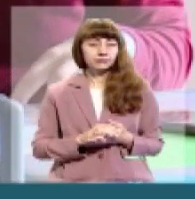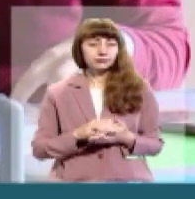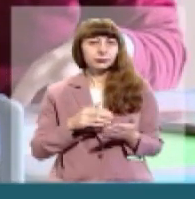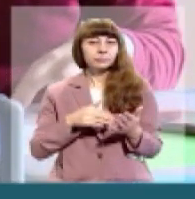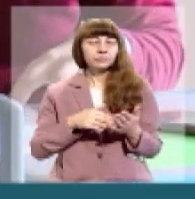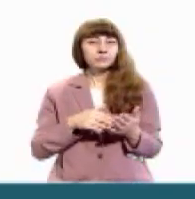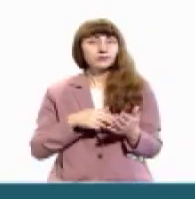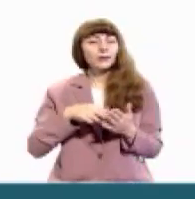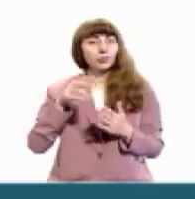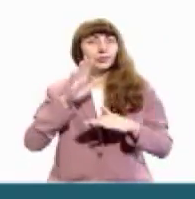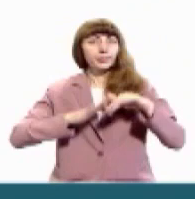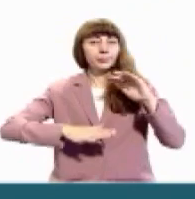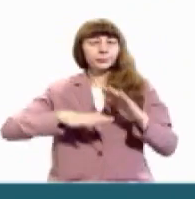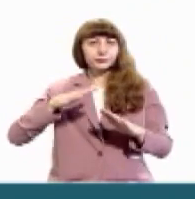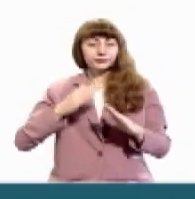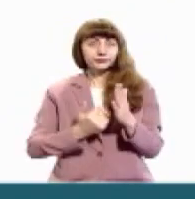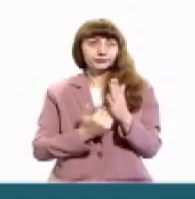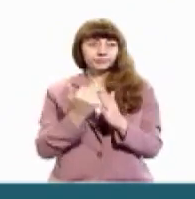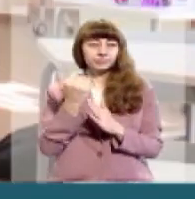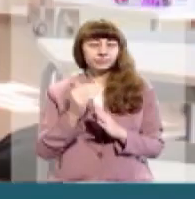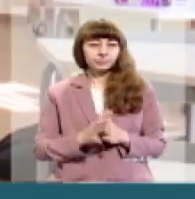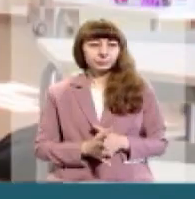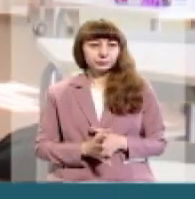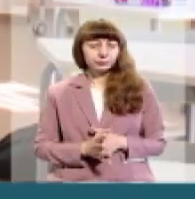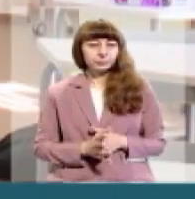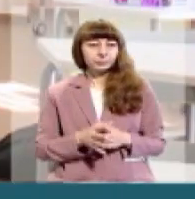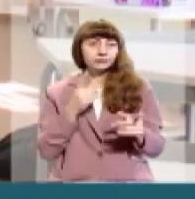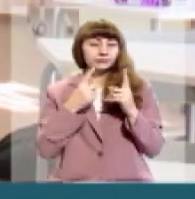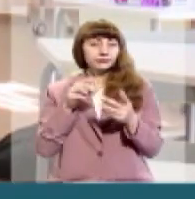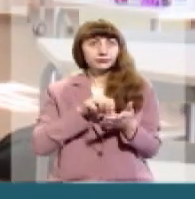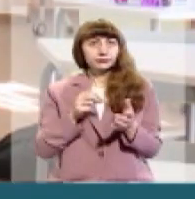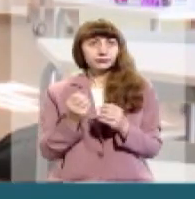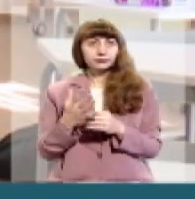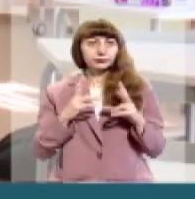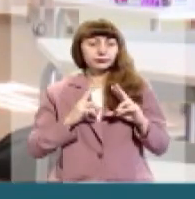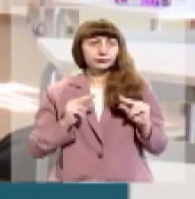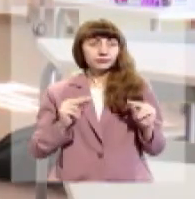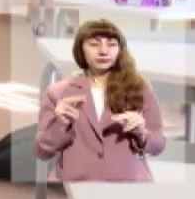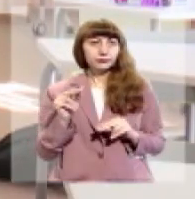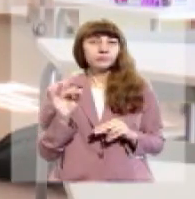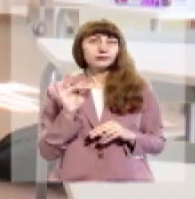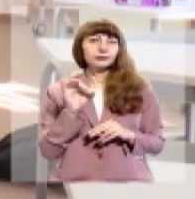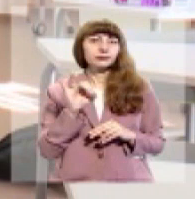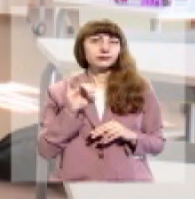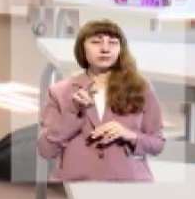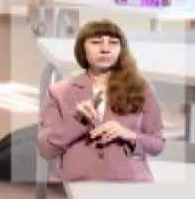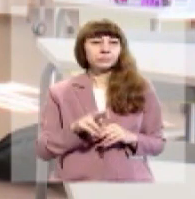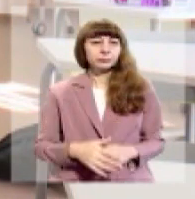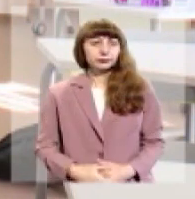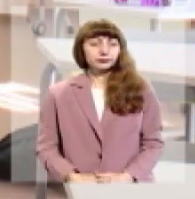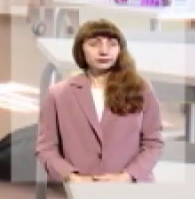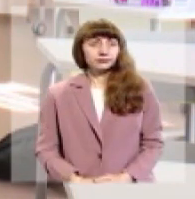тәсілдерді меңгеріп, көрнекі құралдарды тиімді пайдалануды үйренген. Тарих пәні мұғалімі мұғалімдермен 5 мұғалім